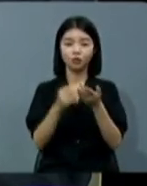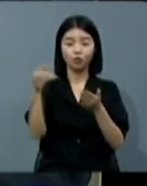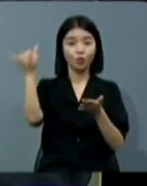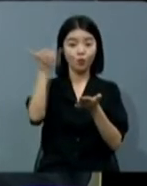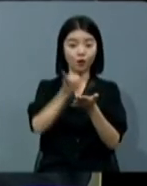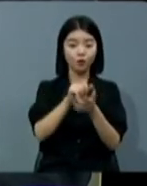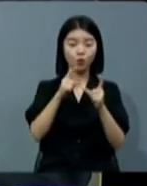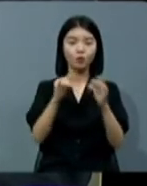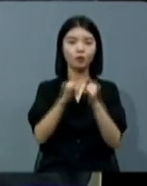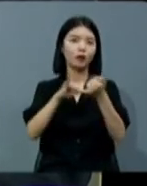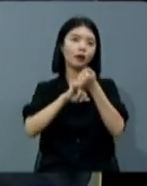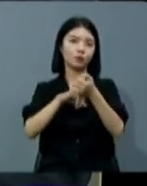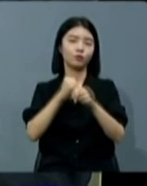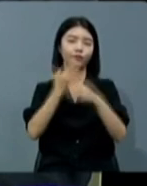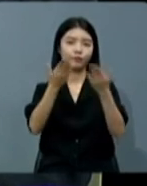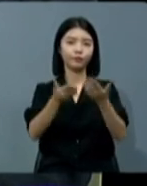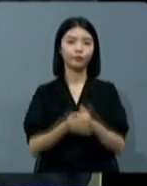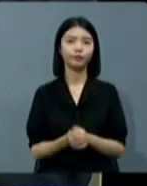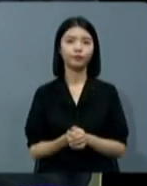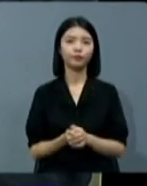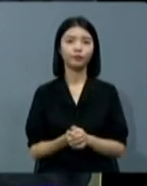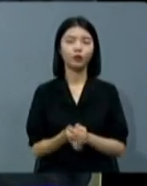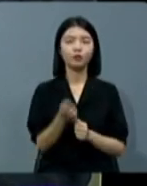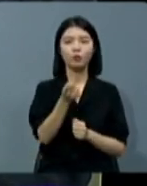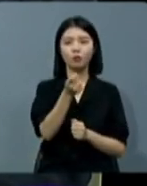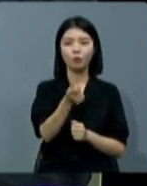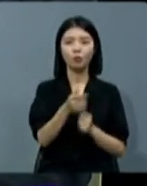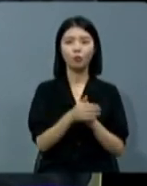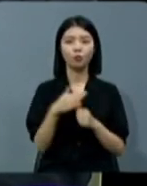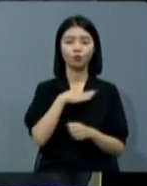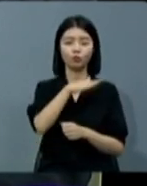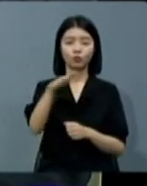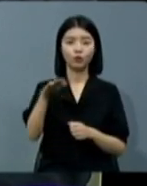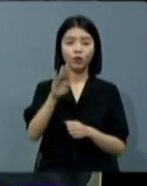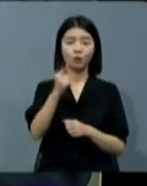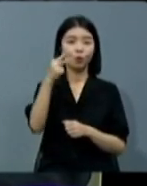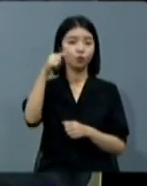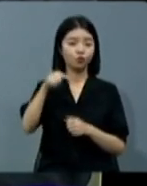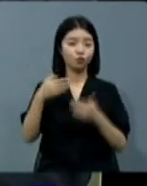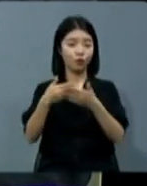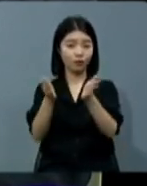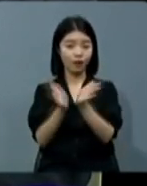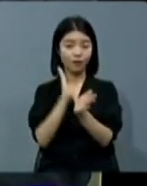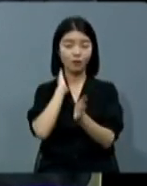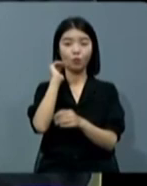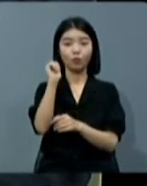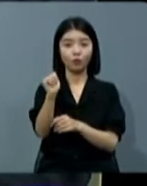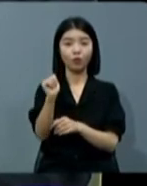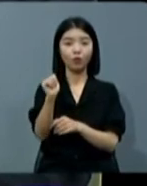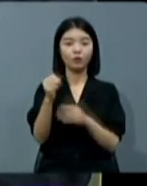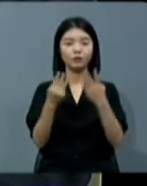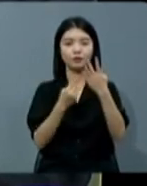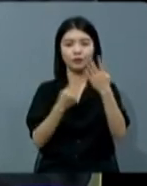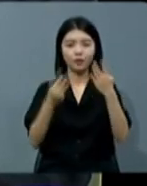내려와서 도민들한테 약속을 했습니다. 적어도 우리 보수 정당의 대통령들이